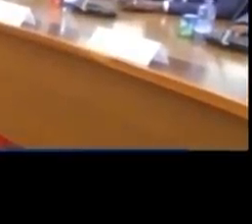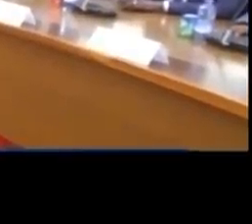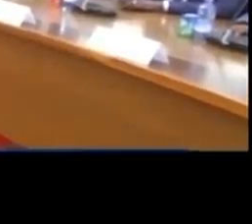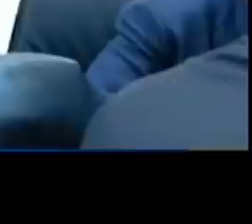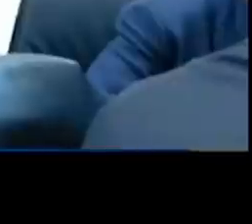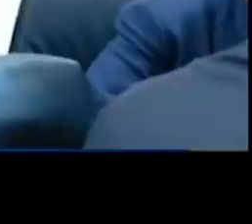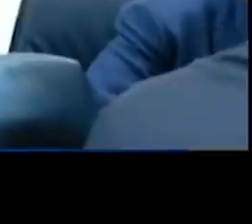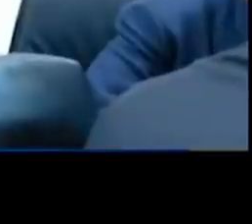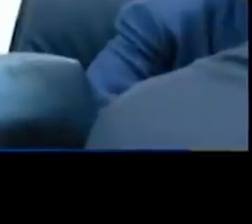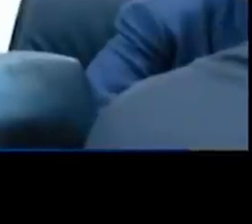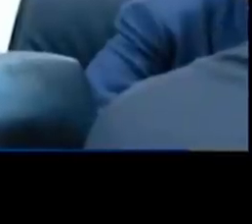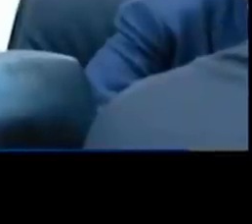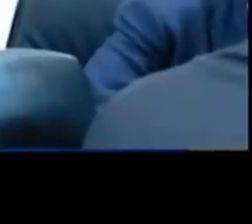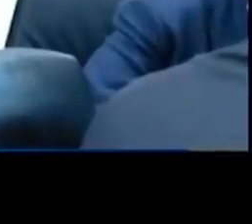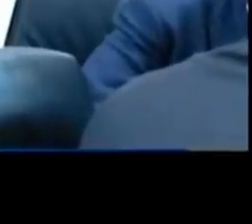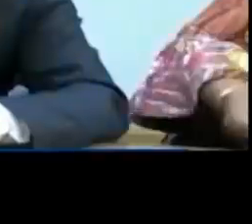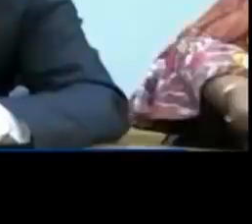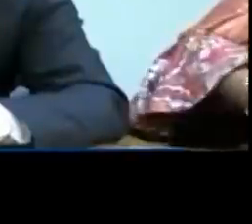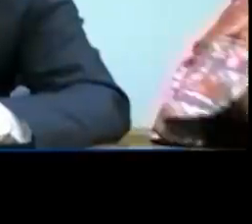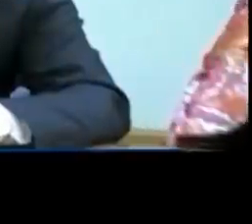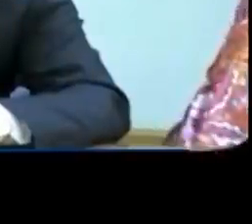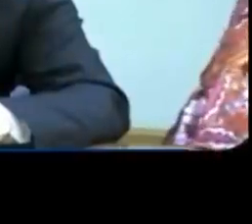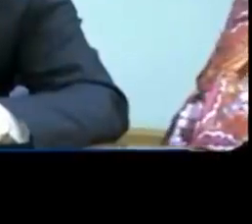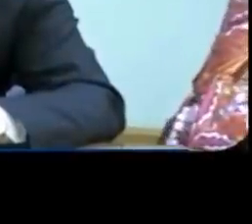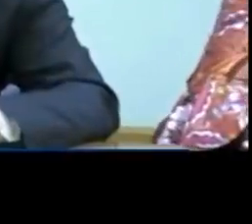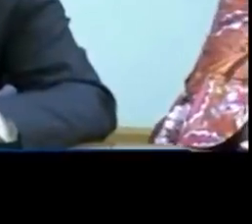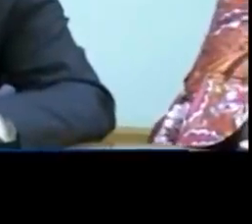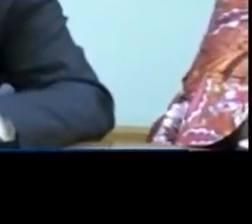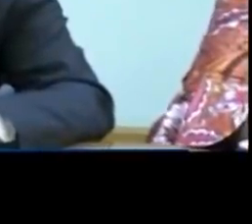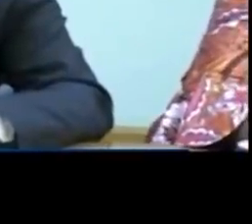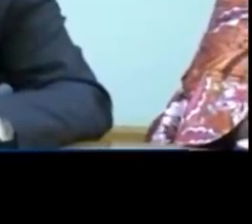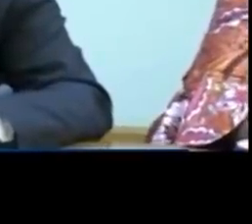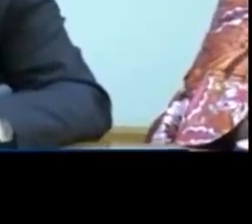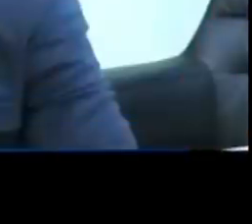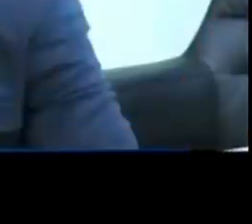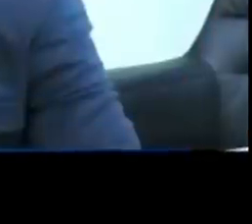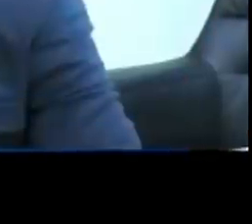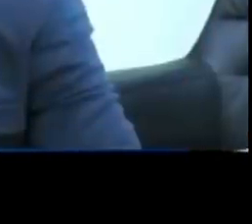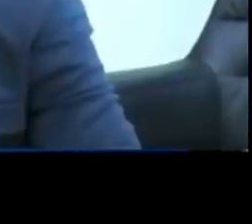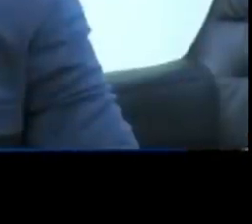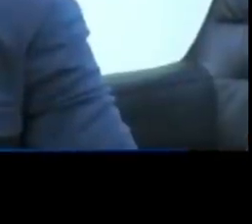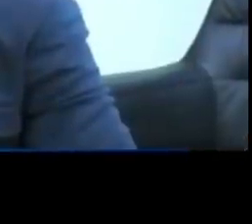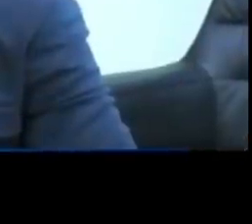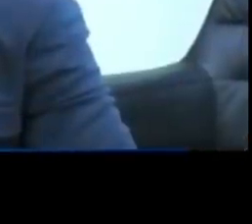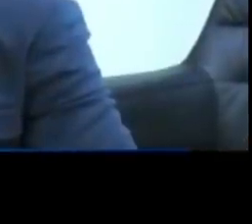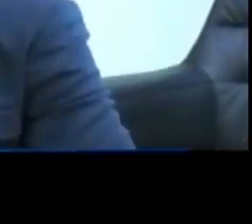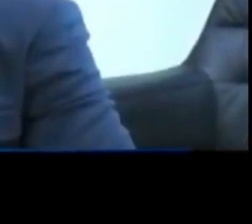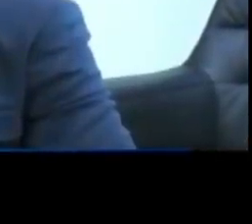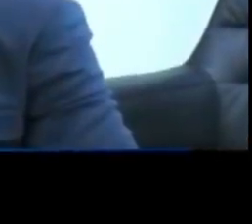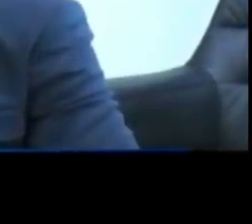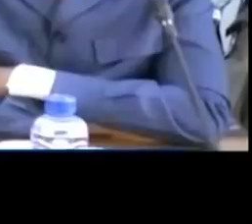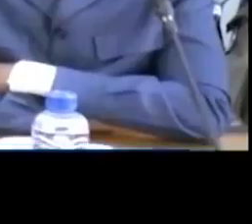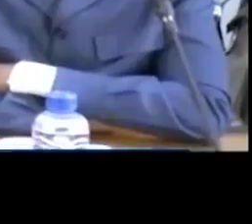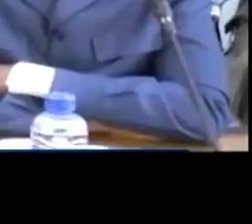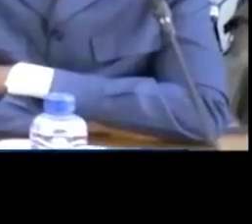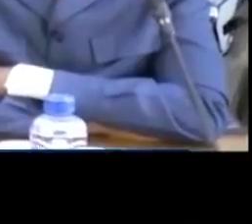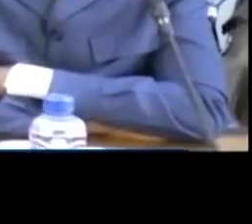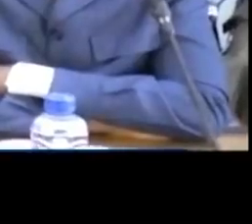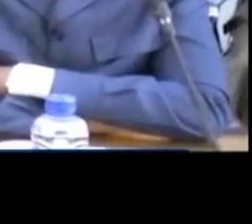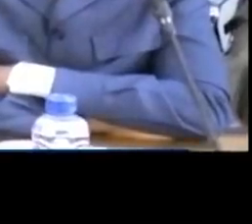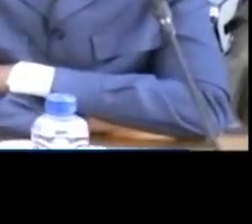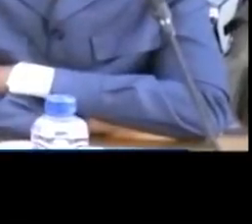provinces. Réunion élargie au vice-premier ministre et ministre de l'Intérieur et au ministre de la Défense. À l'immeuble du gouvernement, c'est